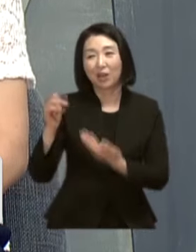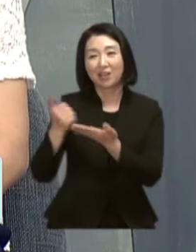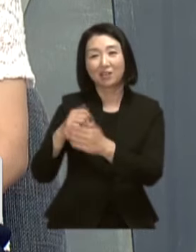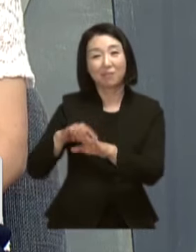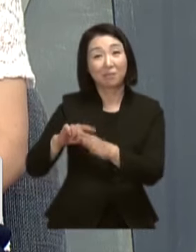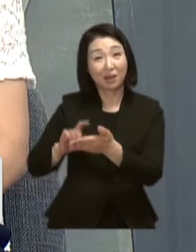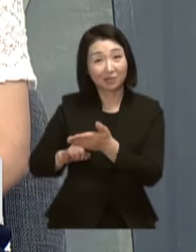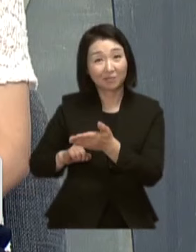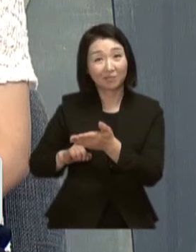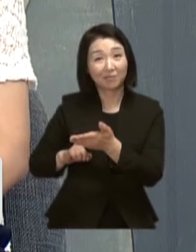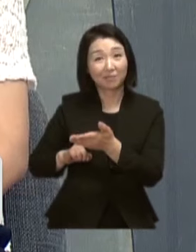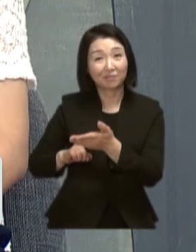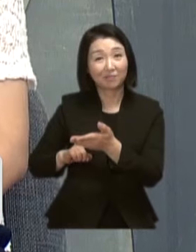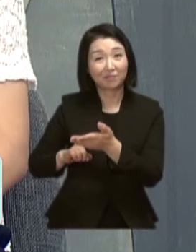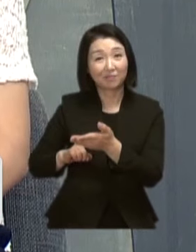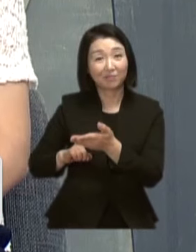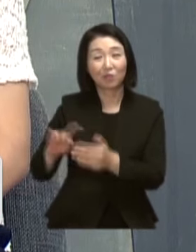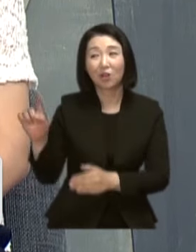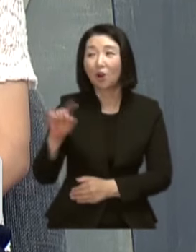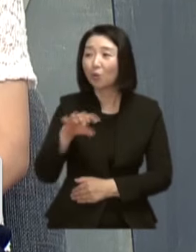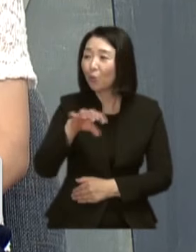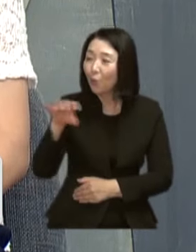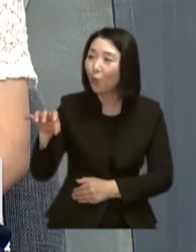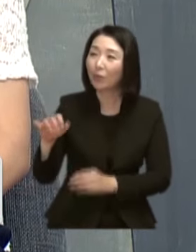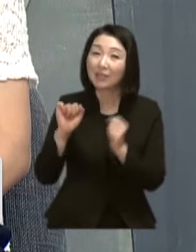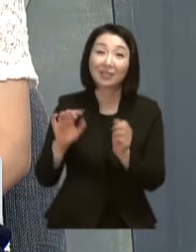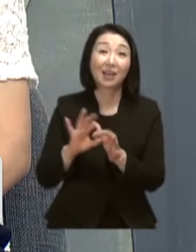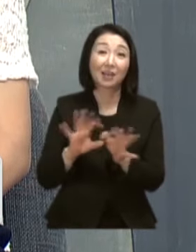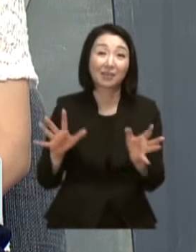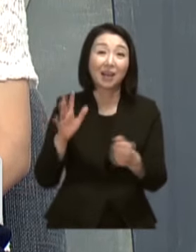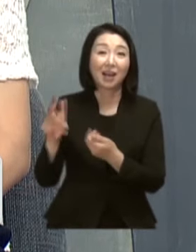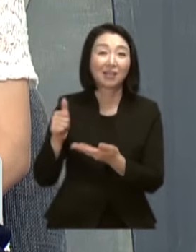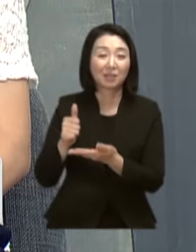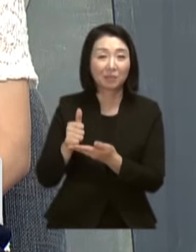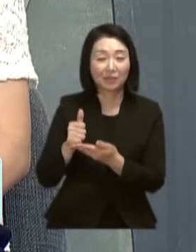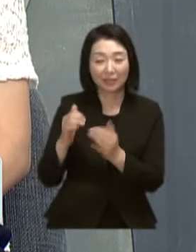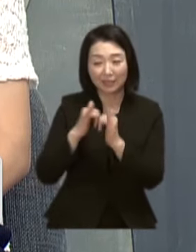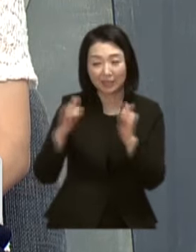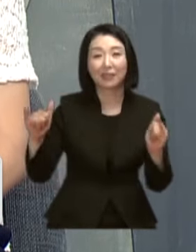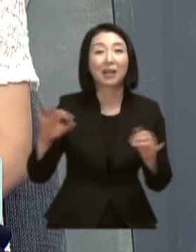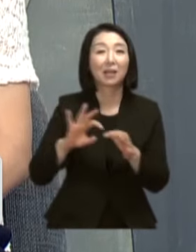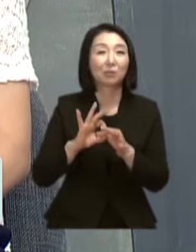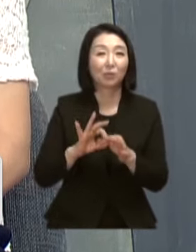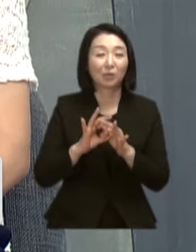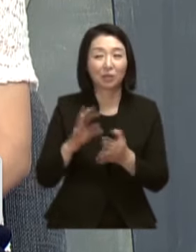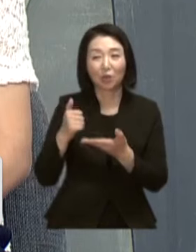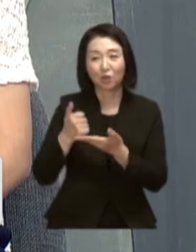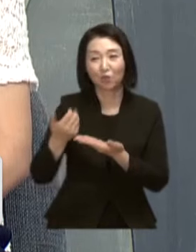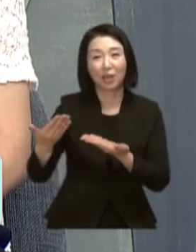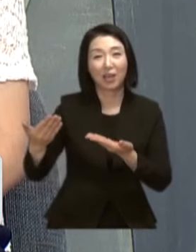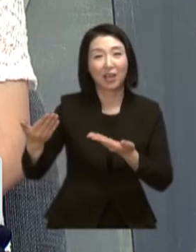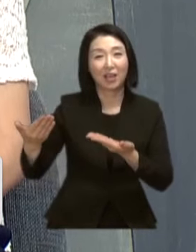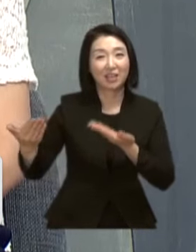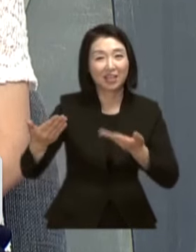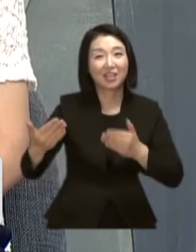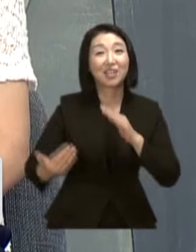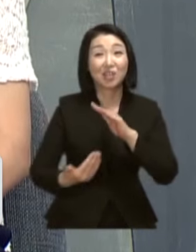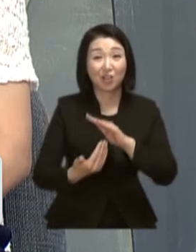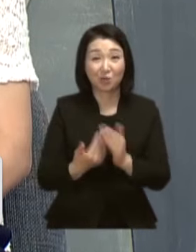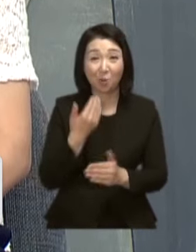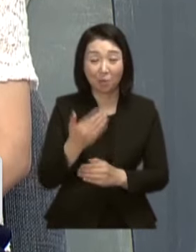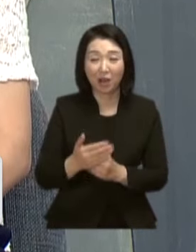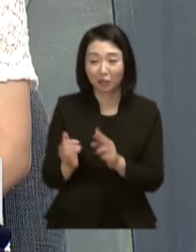마음으로 우리가 어느 곳에 있든지 하나님은 그 사람을 통해서 주의 역사를 이루어 가십니다. 전 두